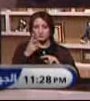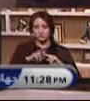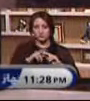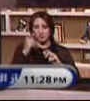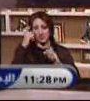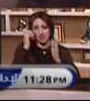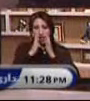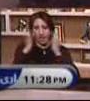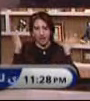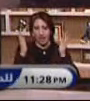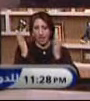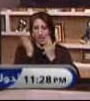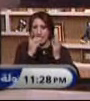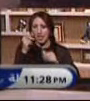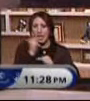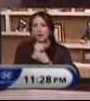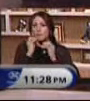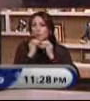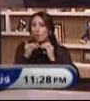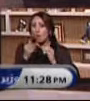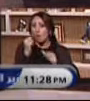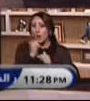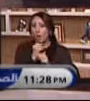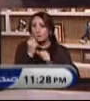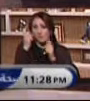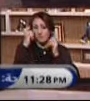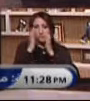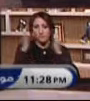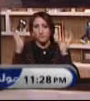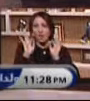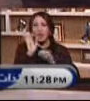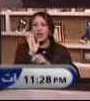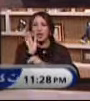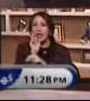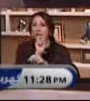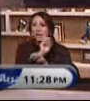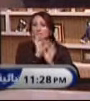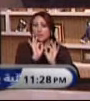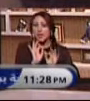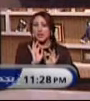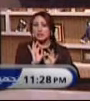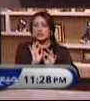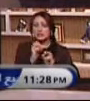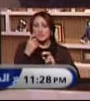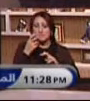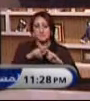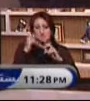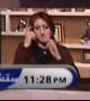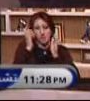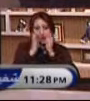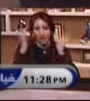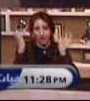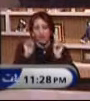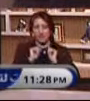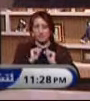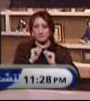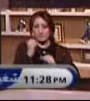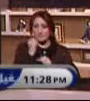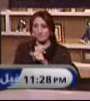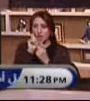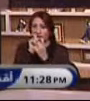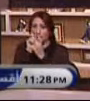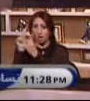بالعالم. ماذا صنعت؟ قال يا ربي علمت خلقك العلم. لا، انما علمتهم ليقال عالم. انت نوب العامل الجائزة